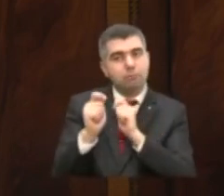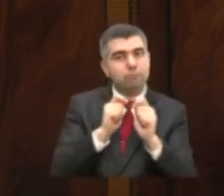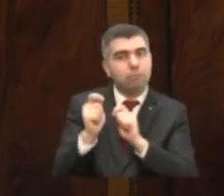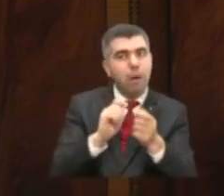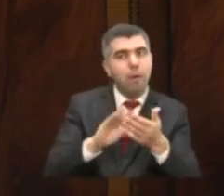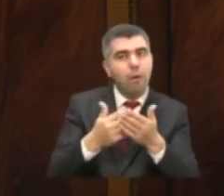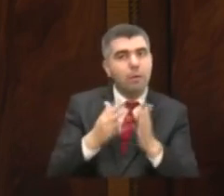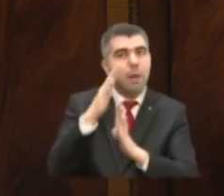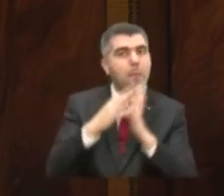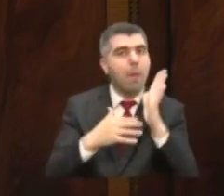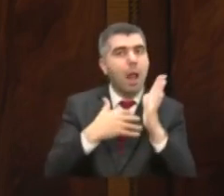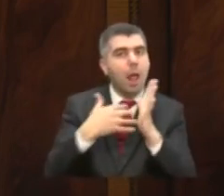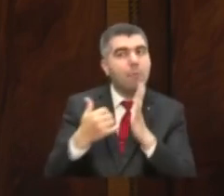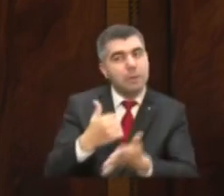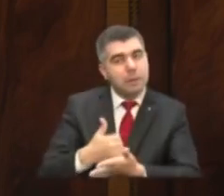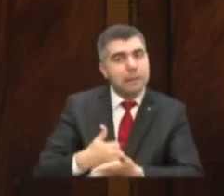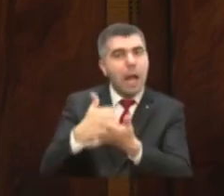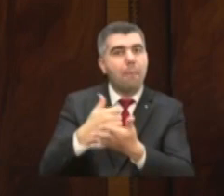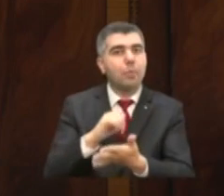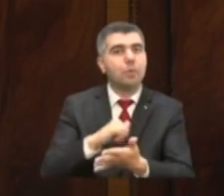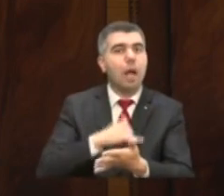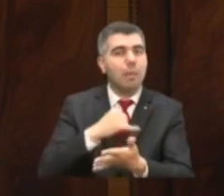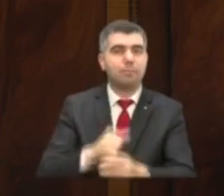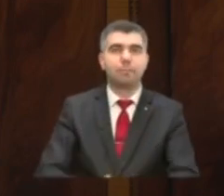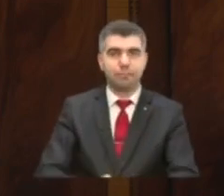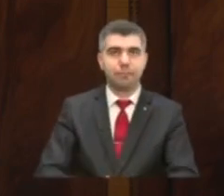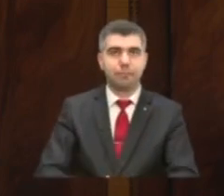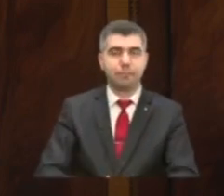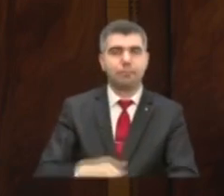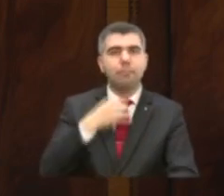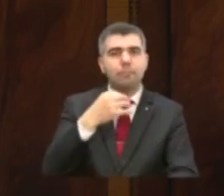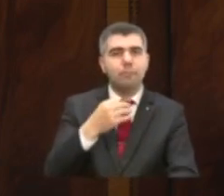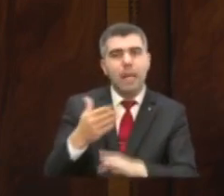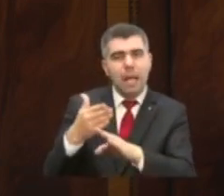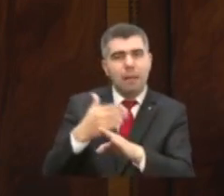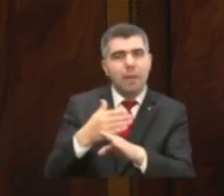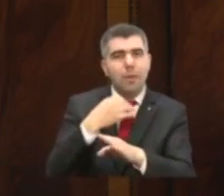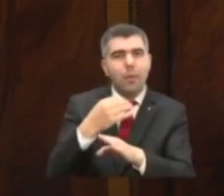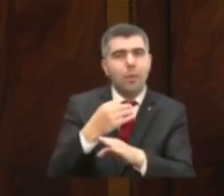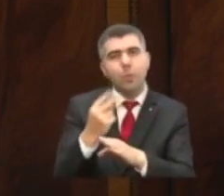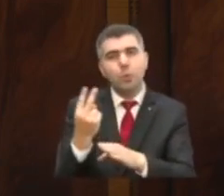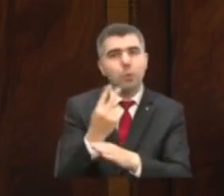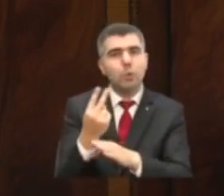النشطة ستحرك، ولكن هنا بغيت أنا نشير لجوج الأمور أساسية.